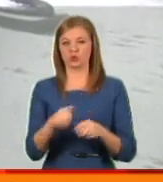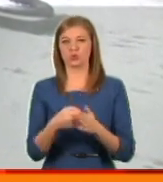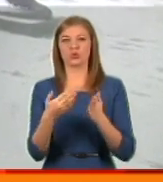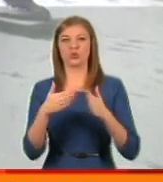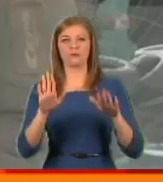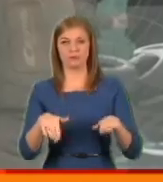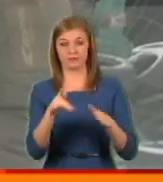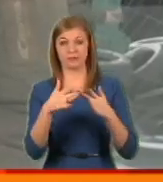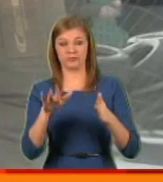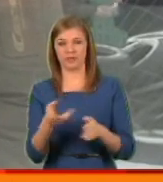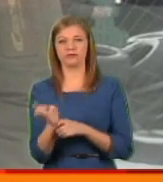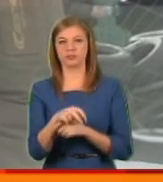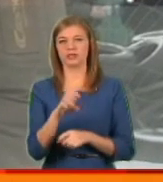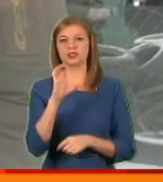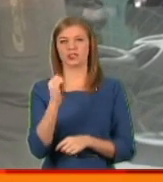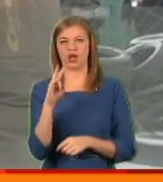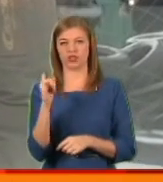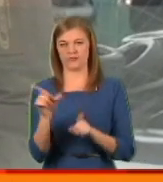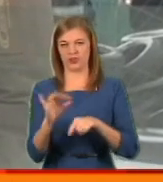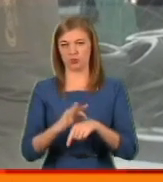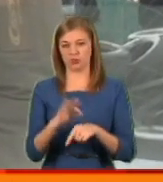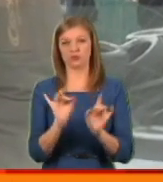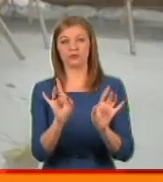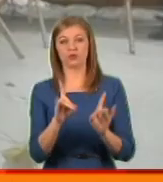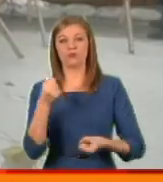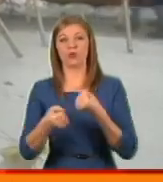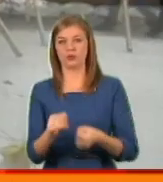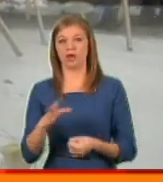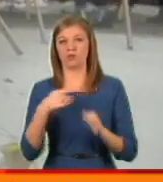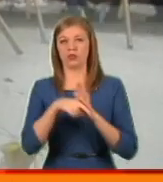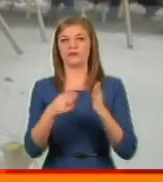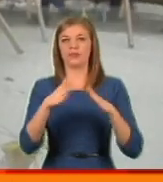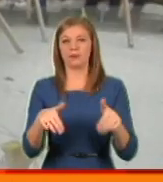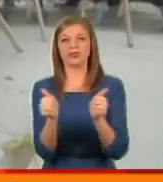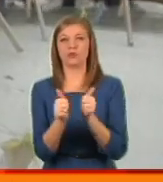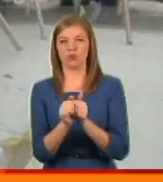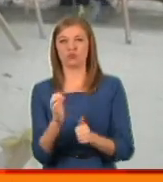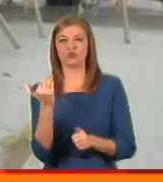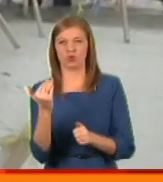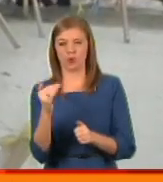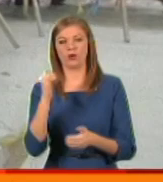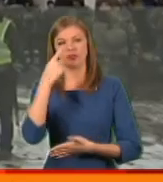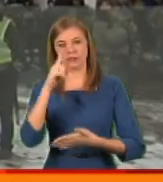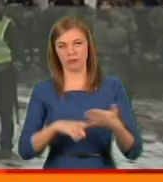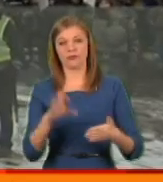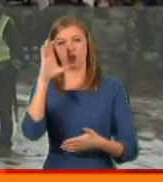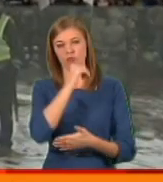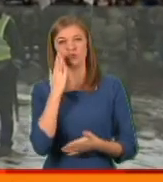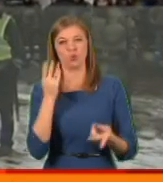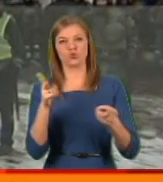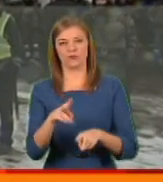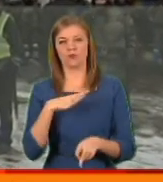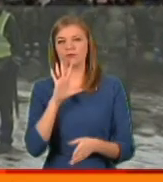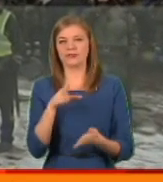наметового містечка приходить Михайло Саакашвілі. Розповідає, побиття було в наметі поруч з його. І запевняє, ночував таки